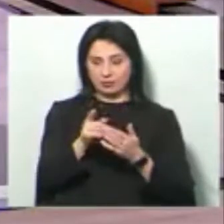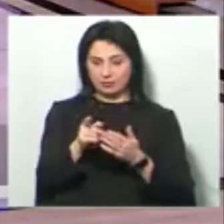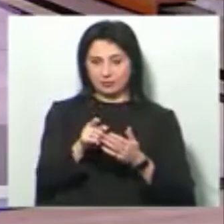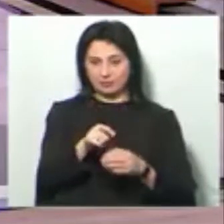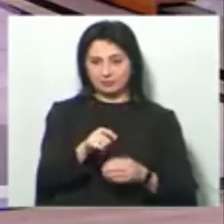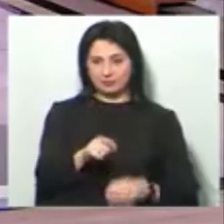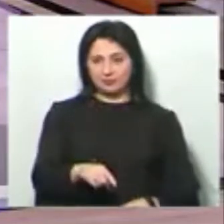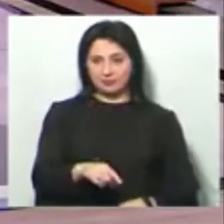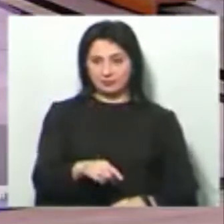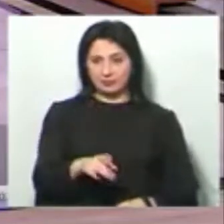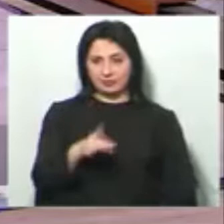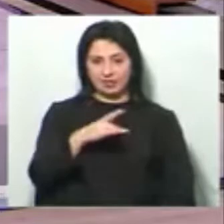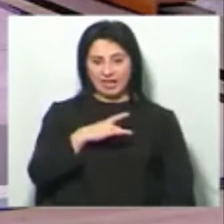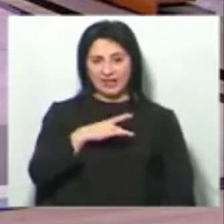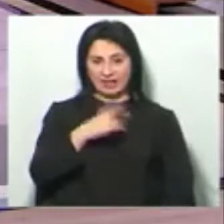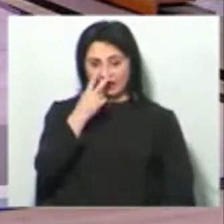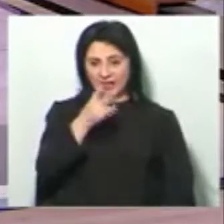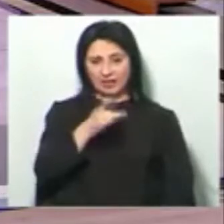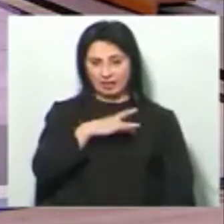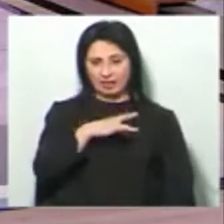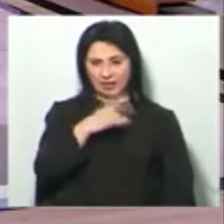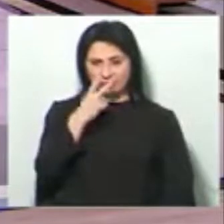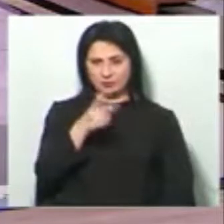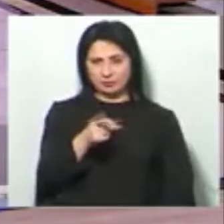აქ. Აი თეთრად რომ ჩანს.